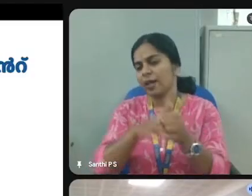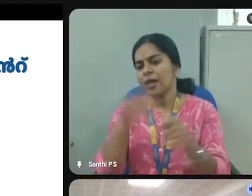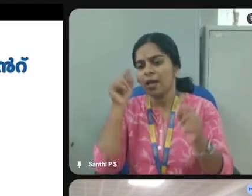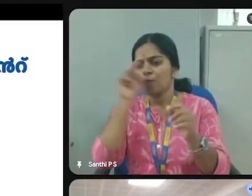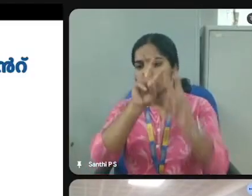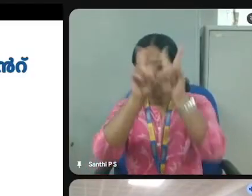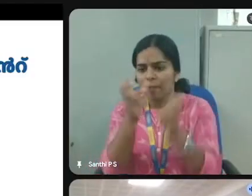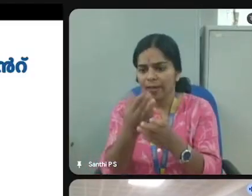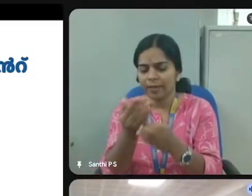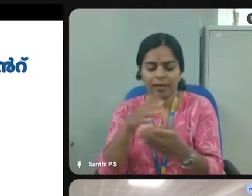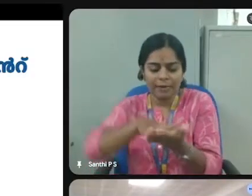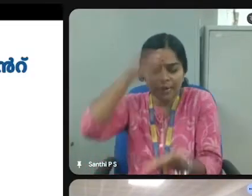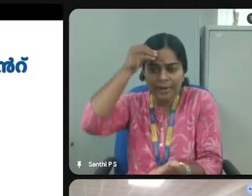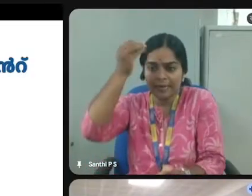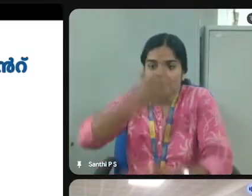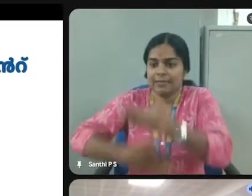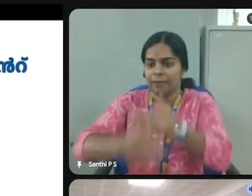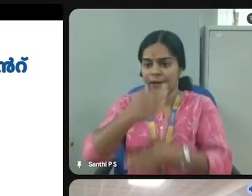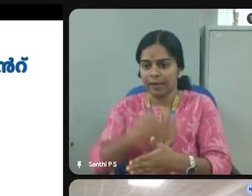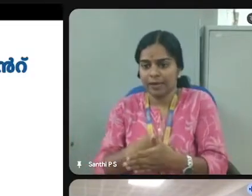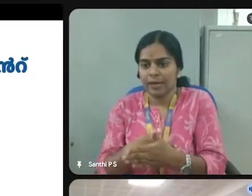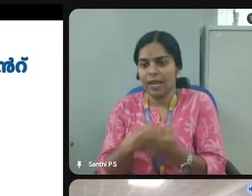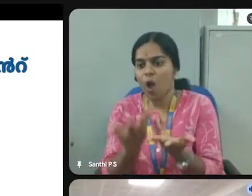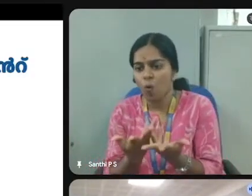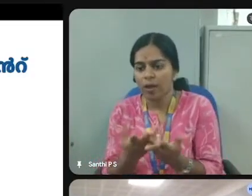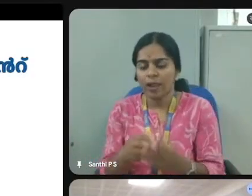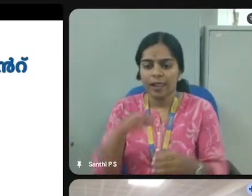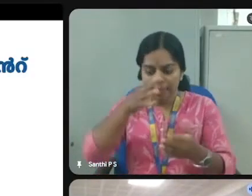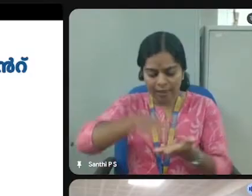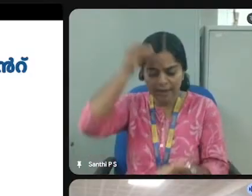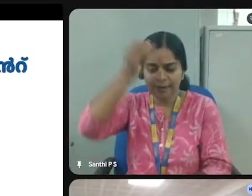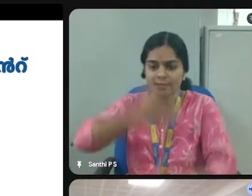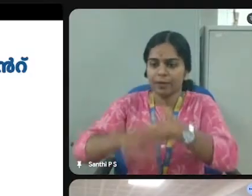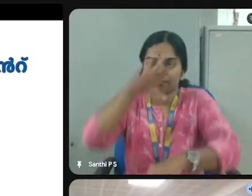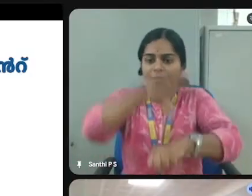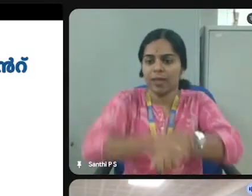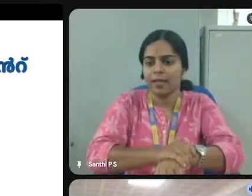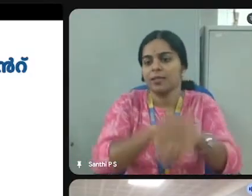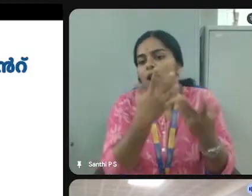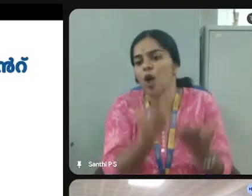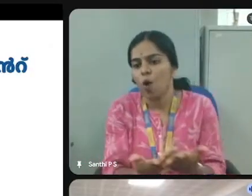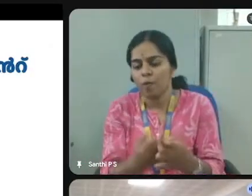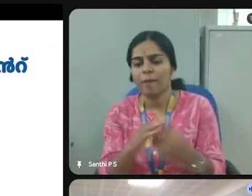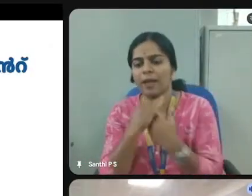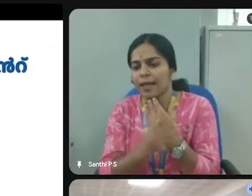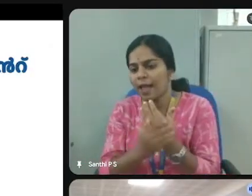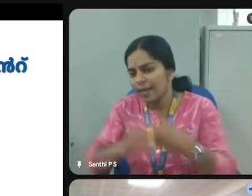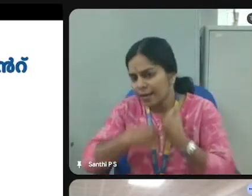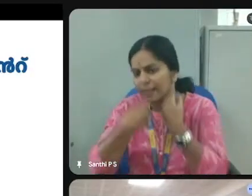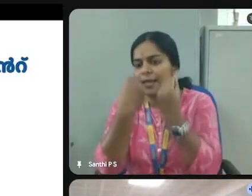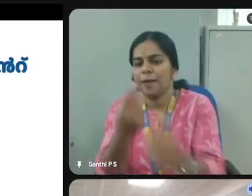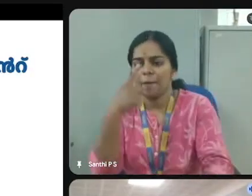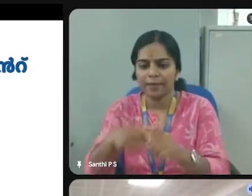അതെങ്ങനെ കണ്ടെത്താമെന്നും ചർച്ച ചെയ്തിരുന്നു. ഇന്നത്തെ സെഷനിൽ പഠന പരിമിതി, ഇടപെടലുകളും സജ്ജീകരണങ്ങളും ഗവൺമെന്റ്